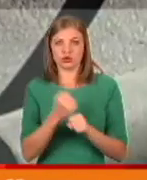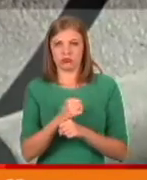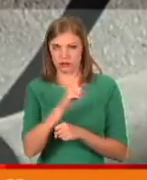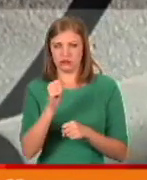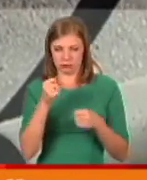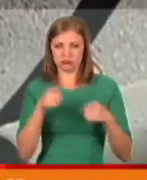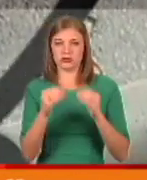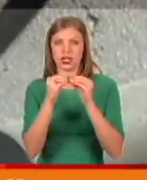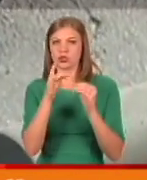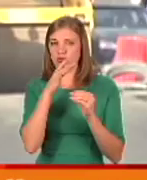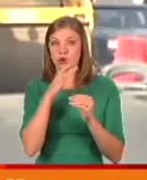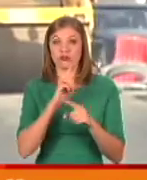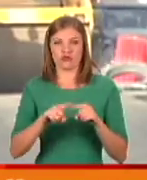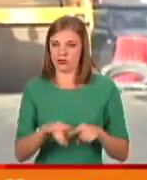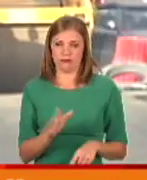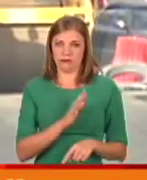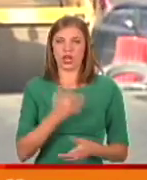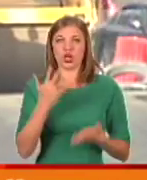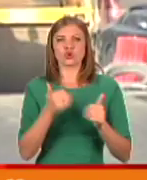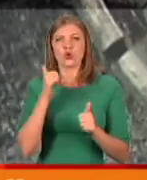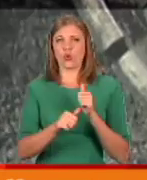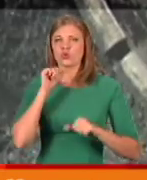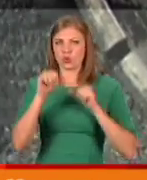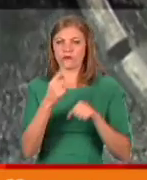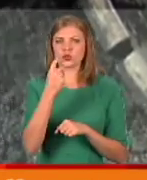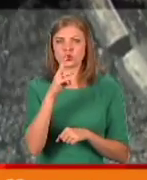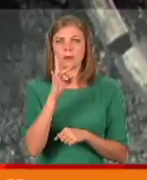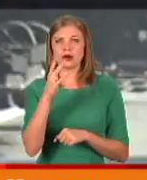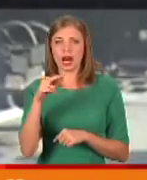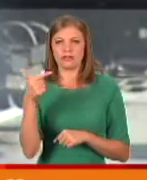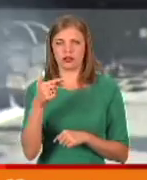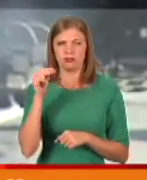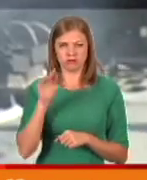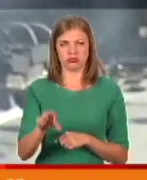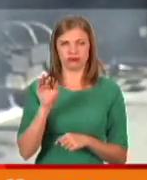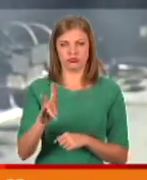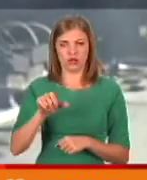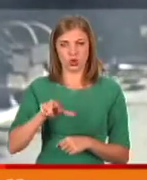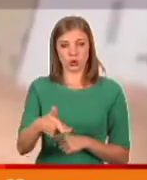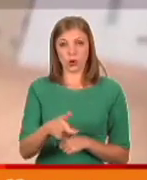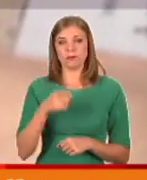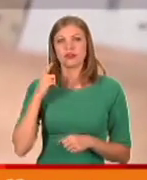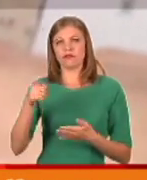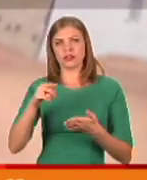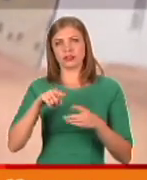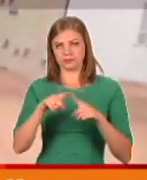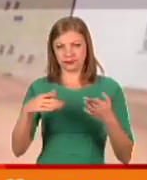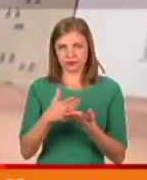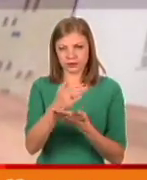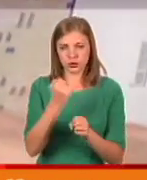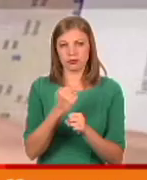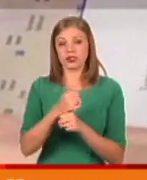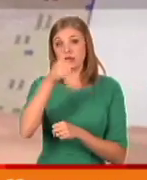10 років, не швидше. Це якщо кожного року 100 мільярдів гривень витрачати на дорогу. Він виписує дорожню карту